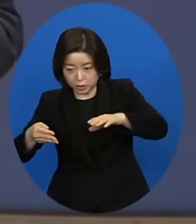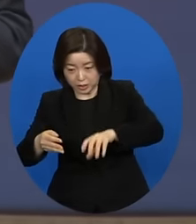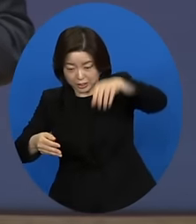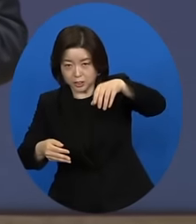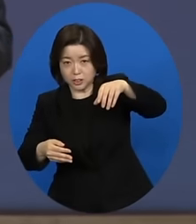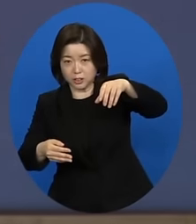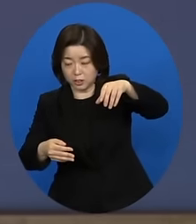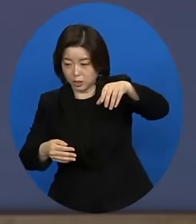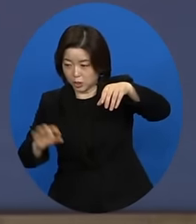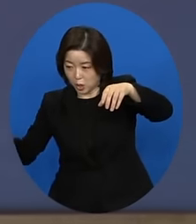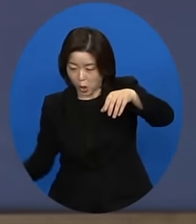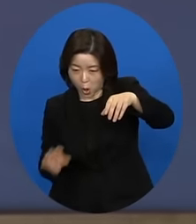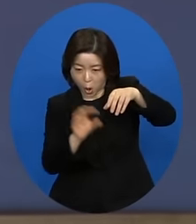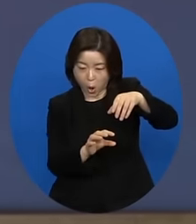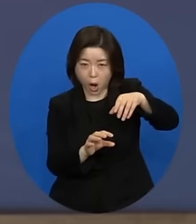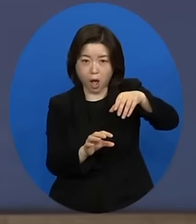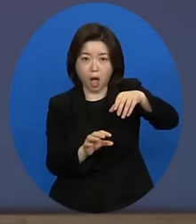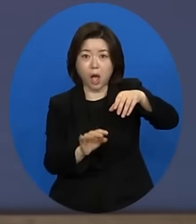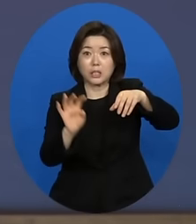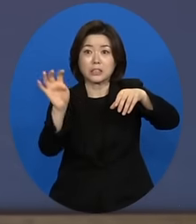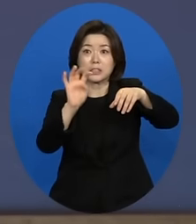집어넣으면 요만한 성경 40권이 들어갑니다.